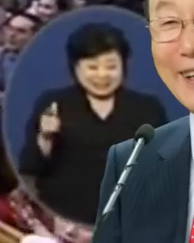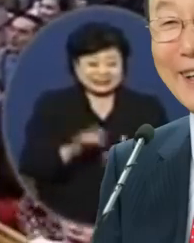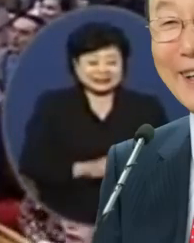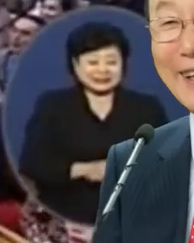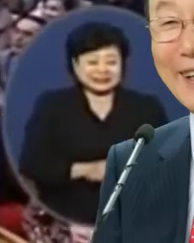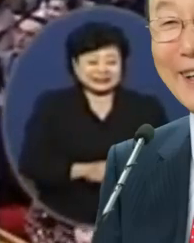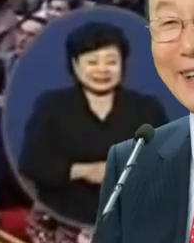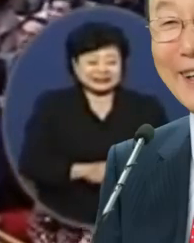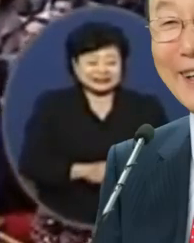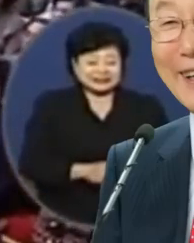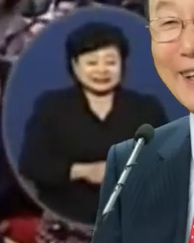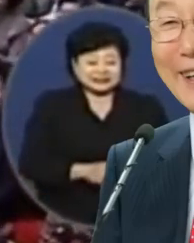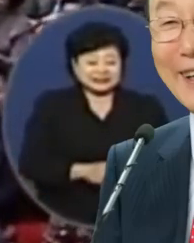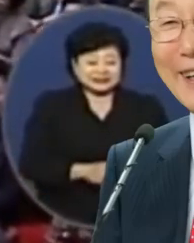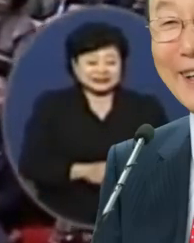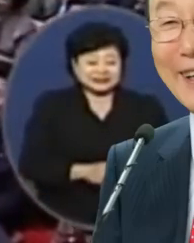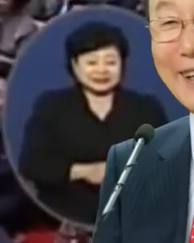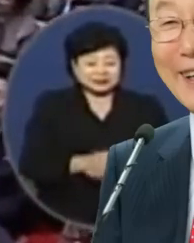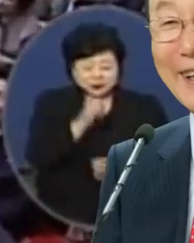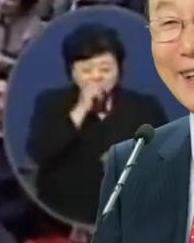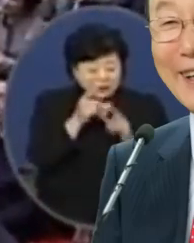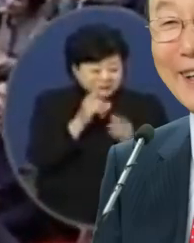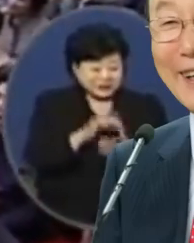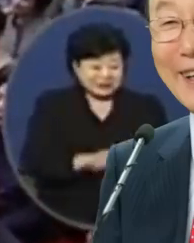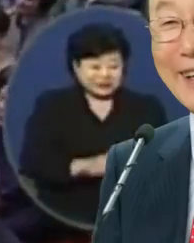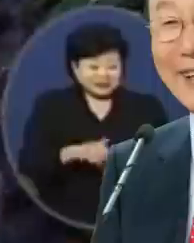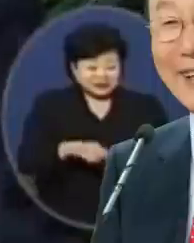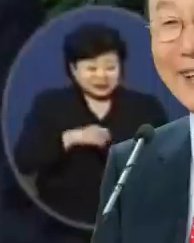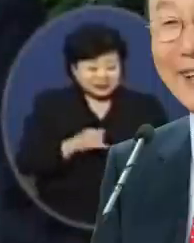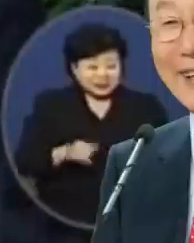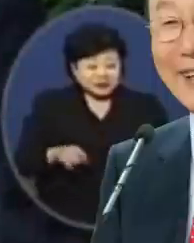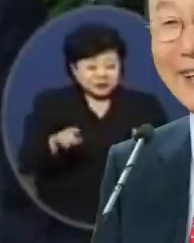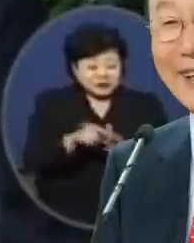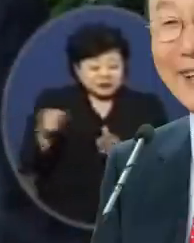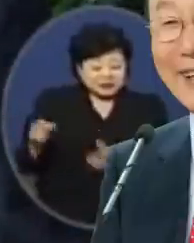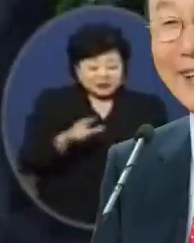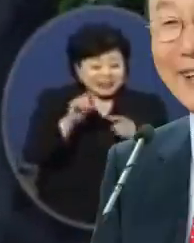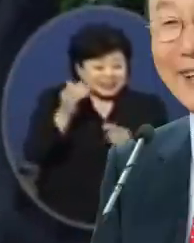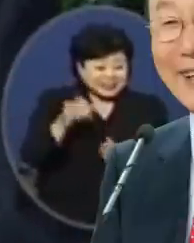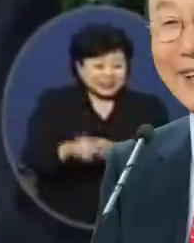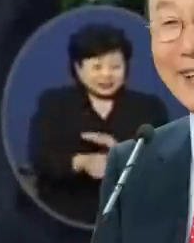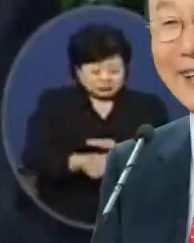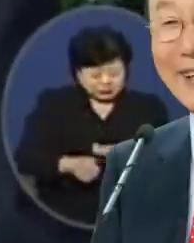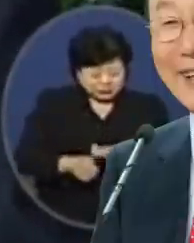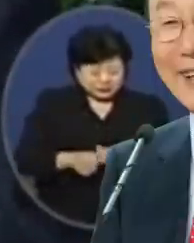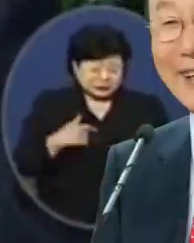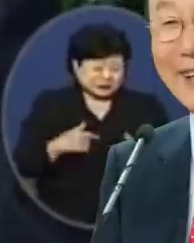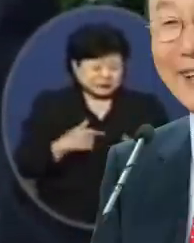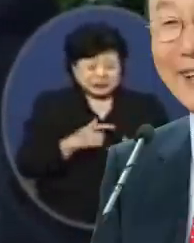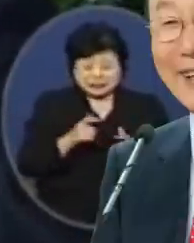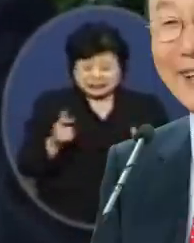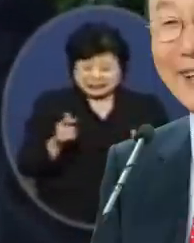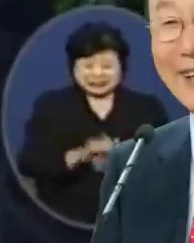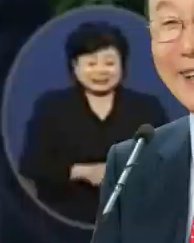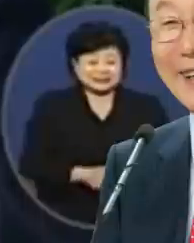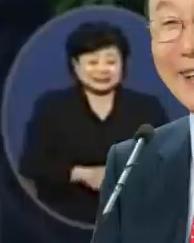아니하리라. 얼마나 좋은 말입니까? 나의 의인은 믿음으로 말미암아 살리라. 뒤로 물러가면 내가 안